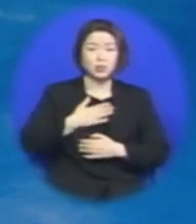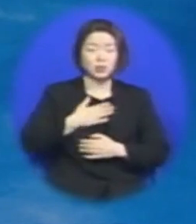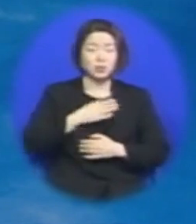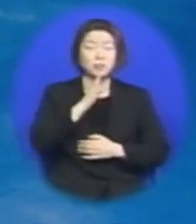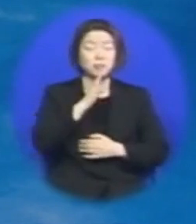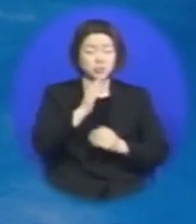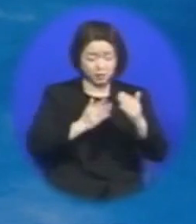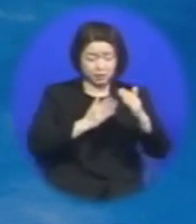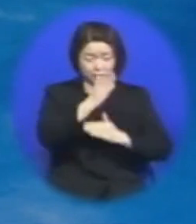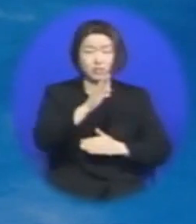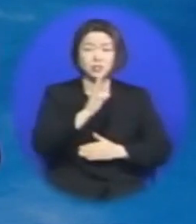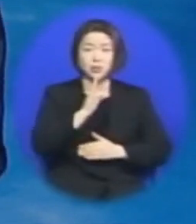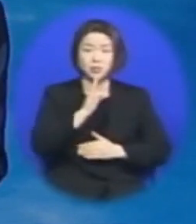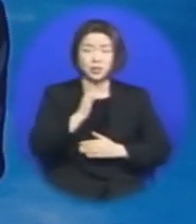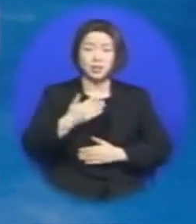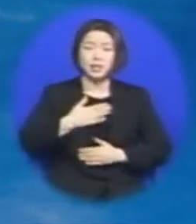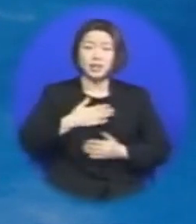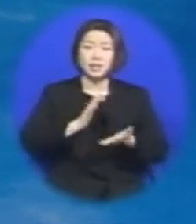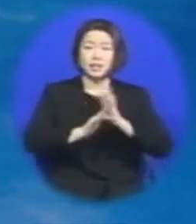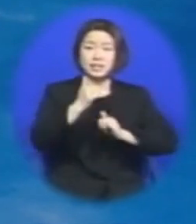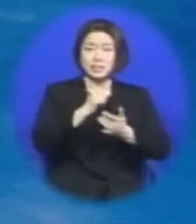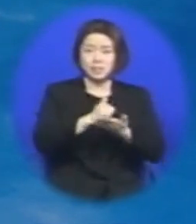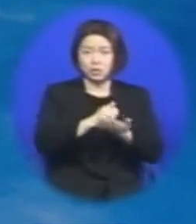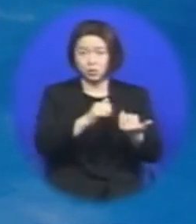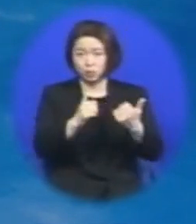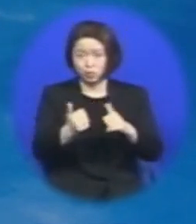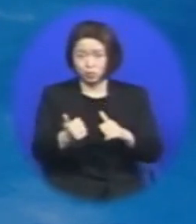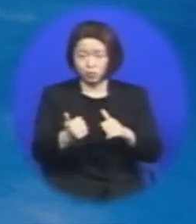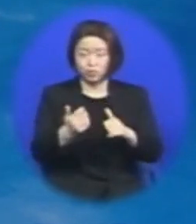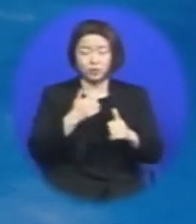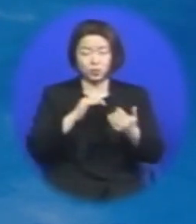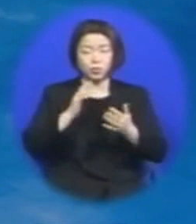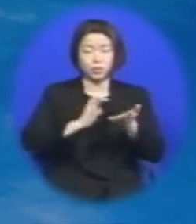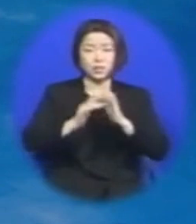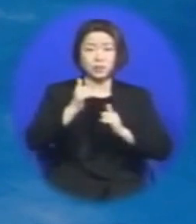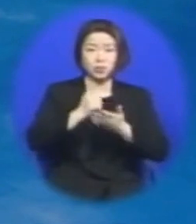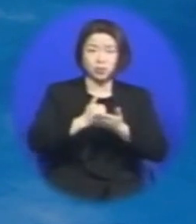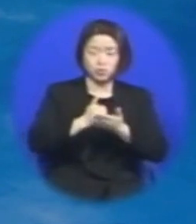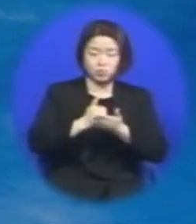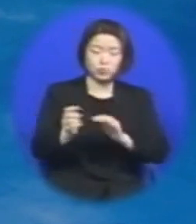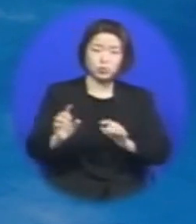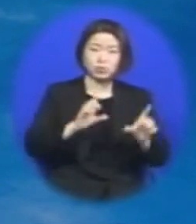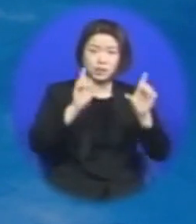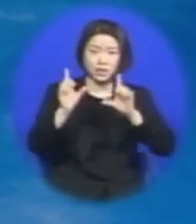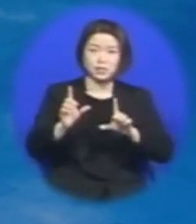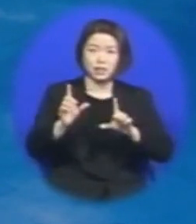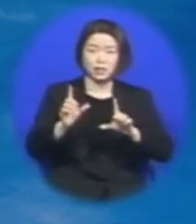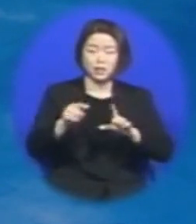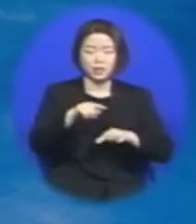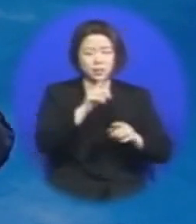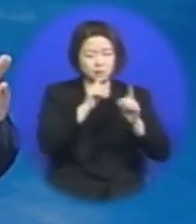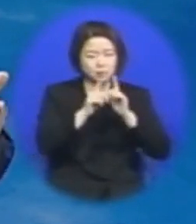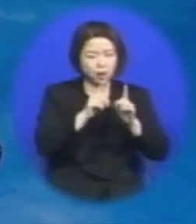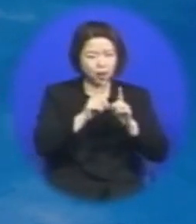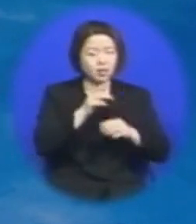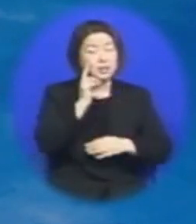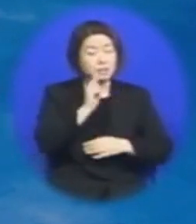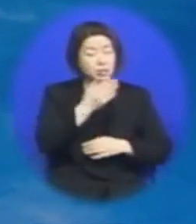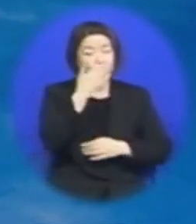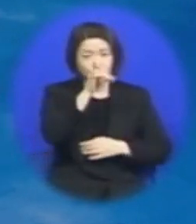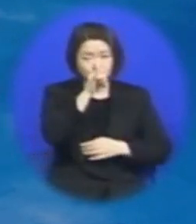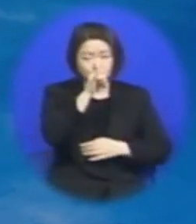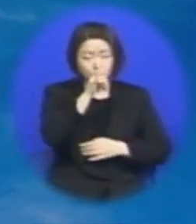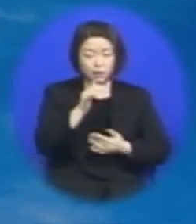지나쳐요 예수를 믿어도 나는 죽고 예수로 살자 어 좀 지나치게 느껴질 수 있겠어요 24시간 예수님